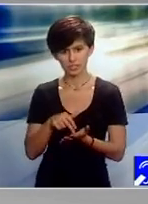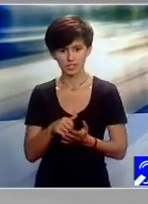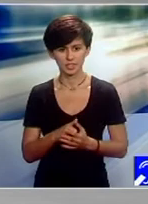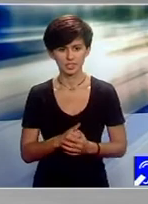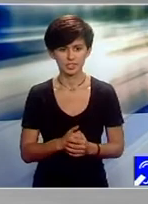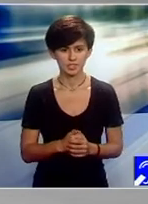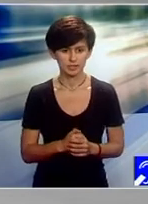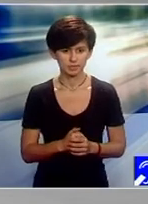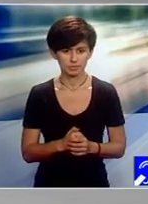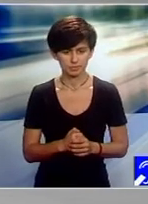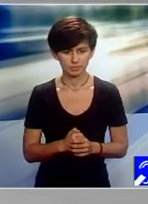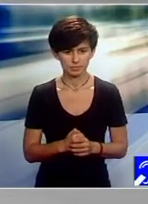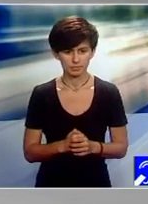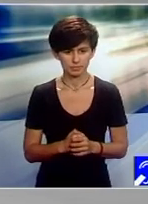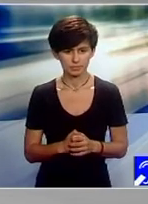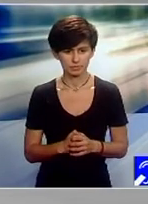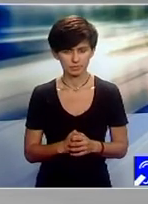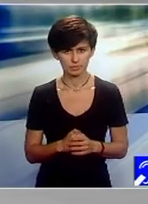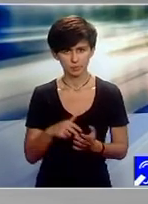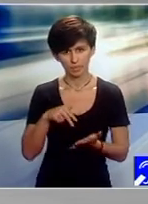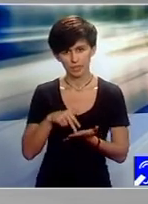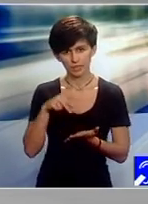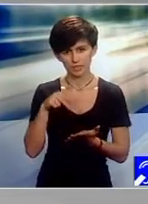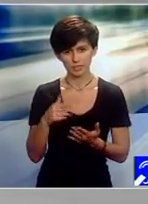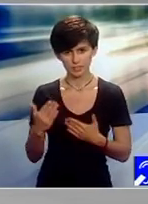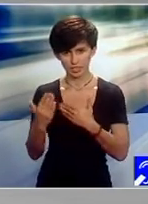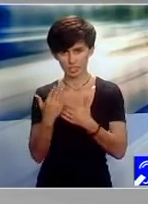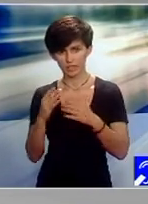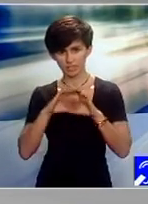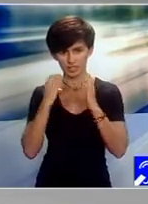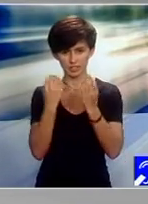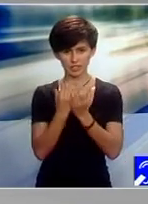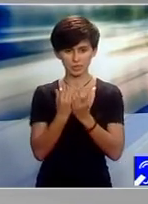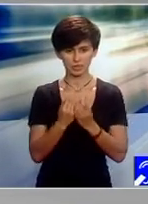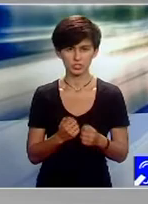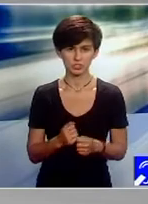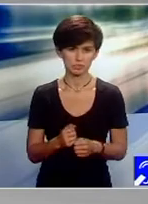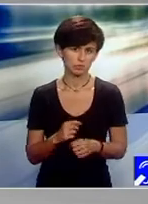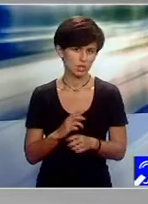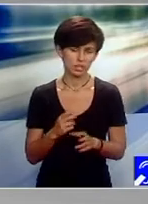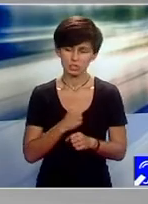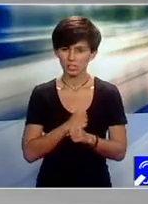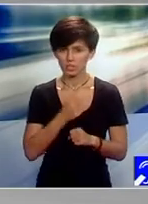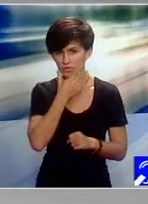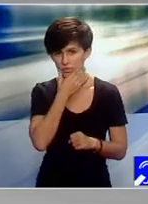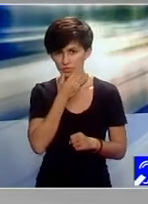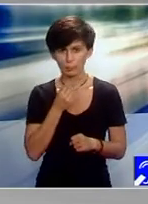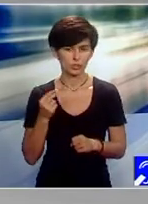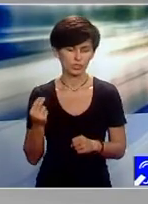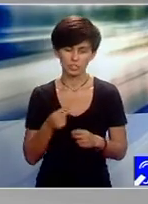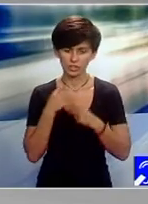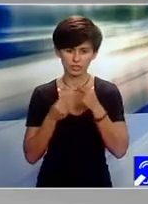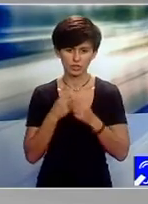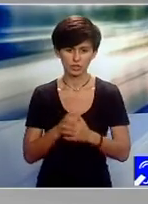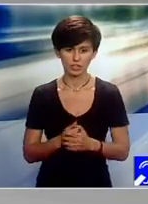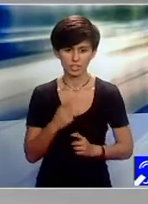sus. Oprește-o cu pieptul, te arunci în sus, în fața ei. Rest, super joc. Excelent.